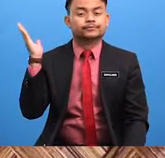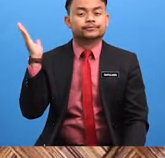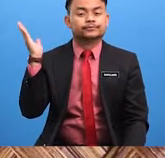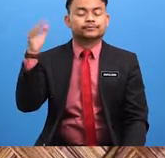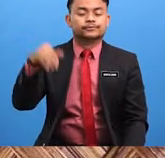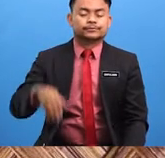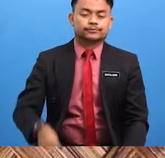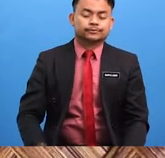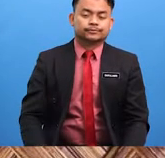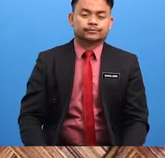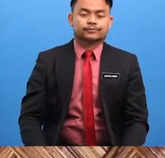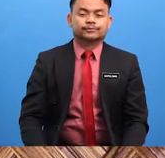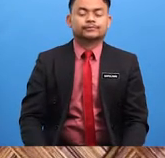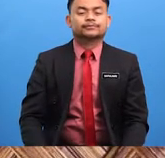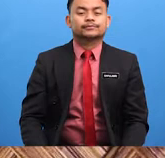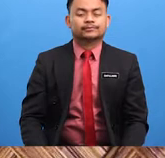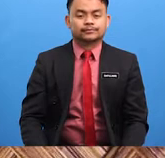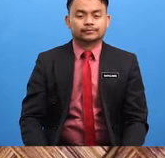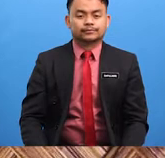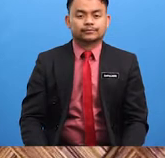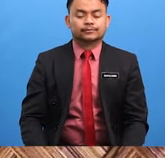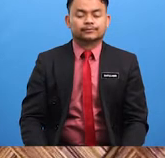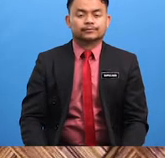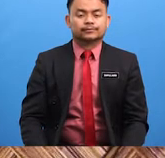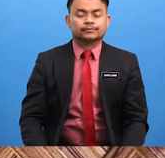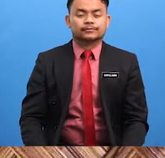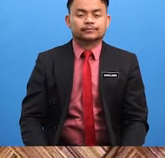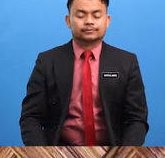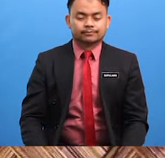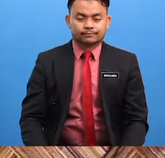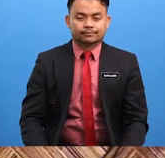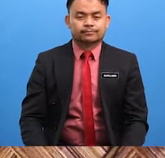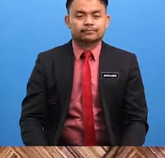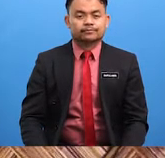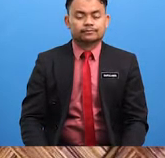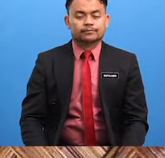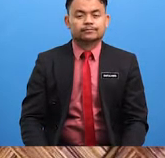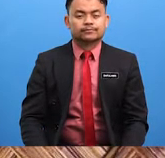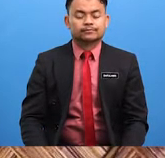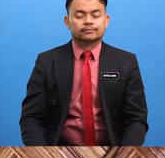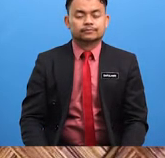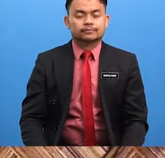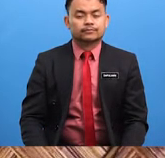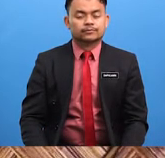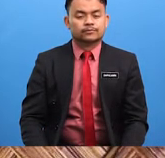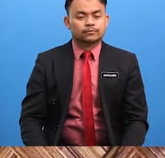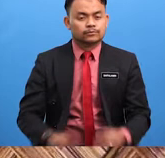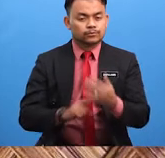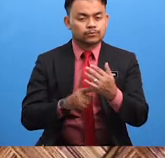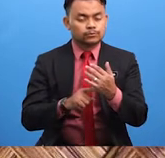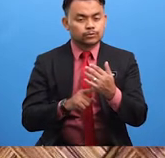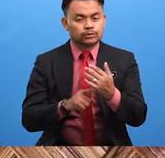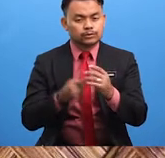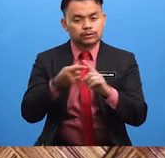tahun 1928 di Tanjung Keling, Melaka. Mula terlibat sejak berumur 12 tahun, pembuat anyaman rombong